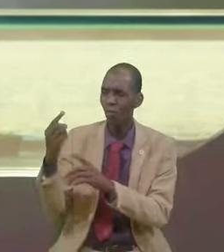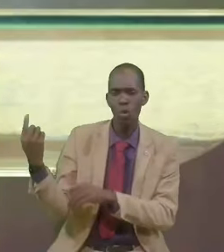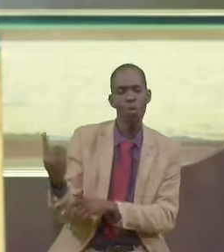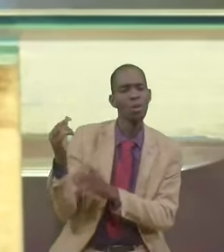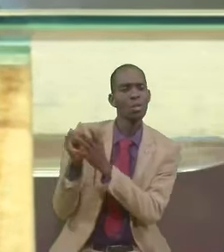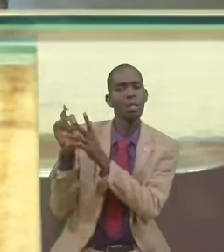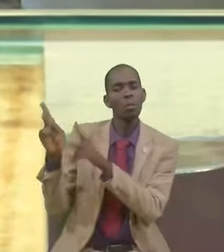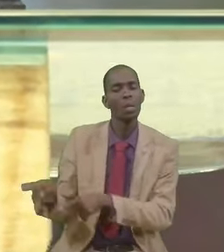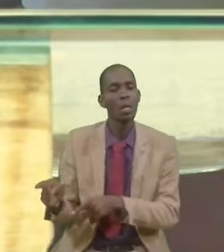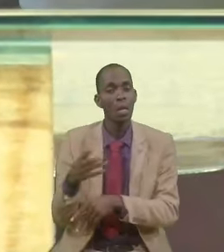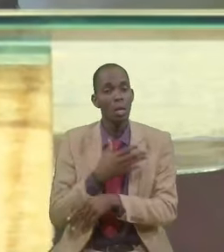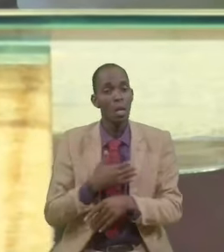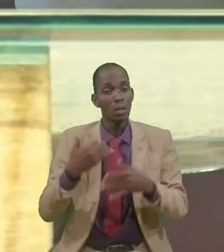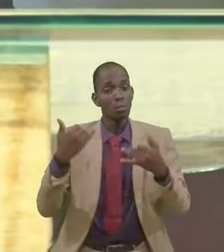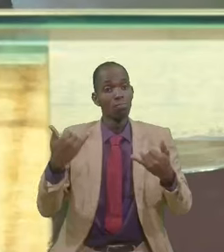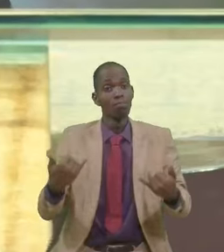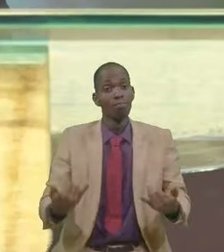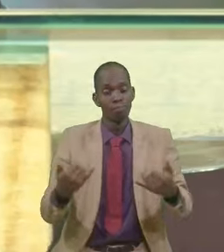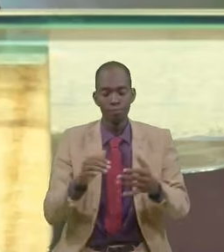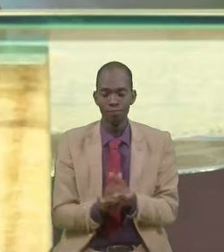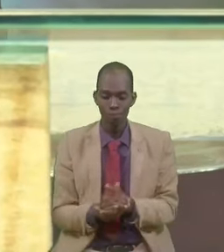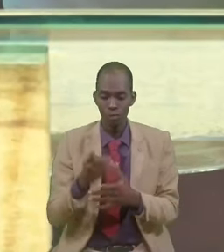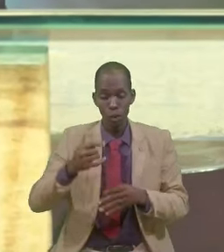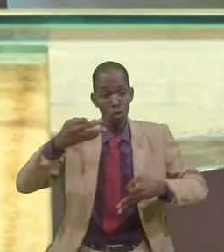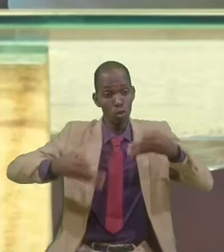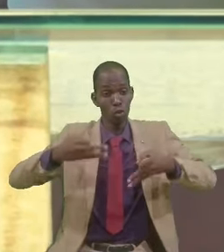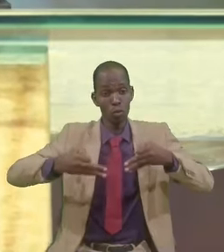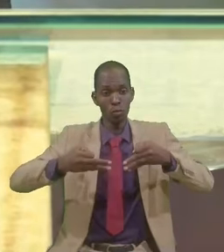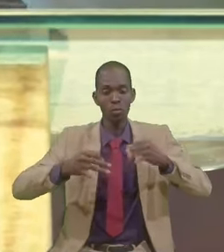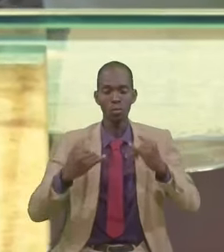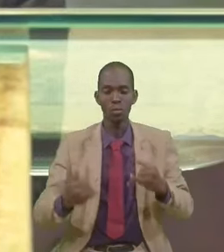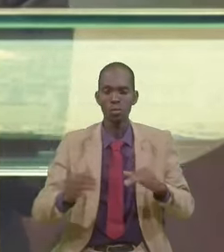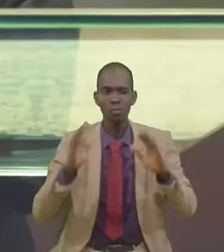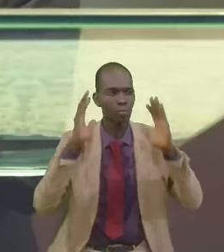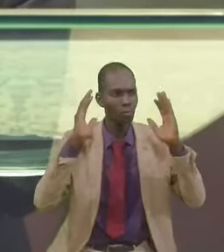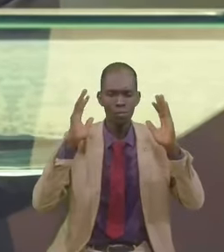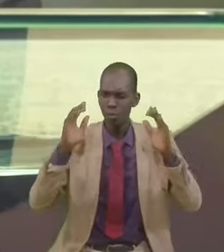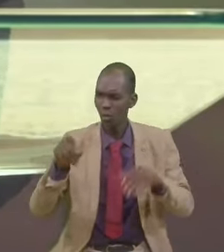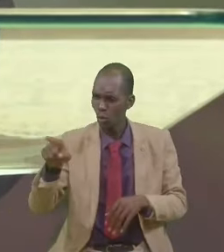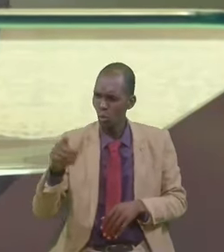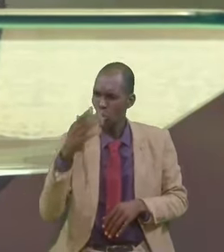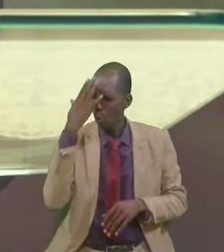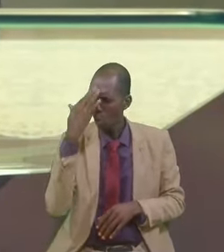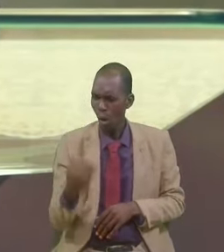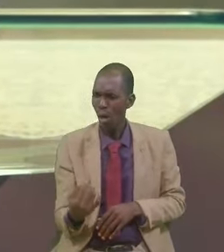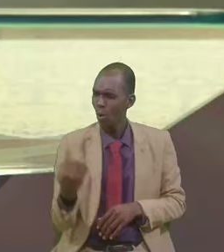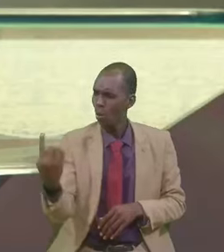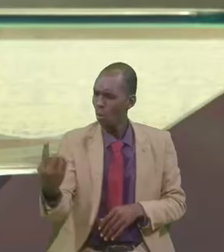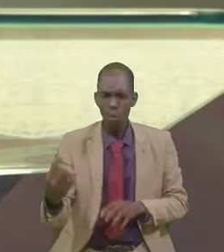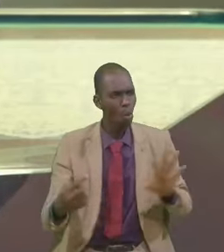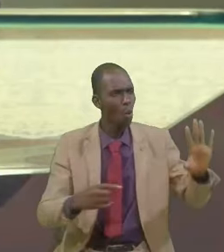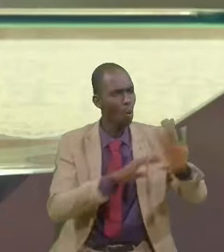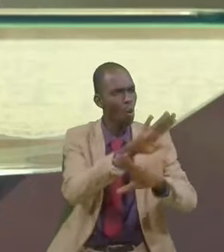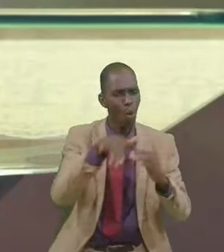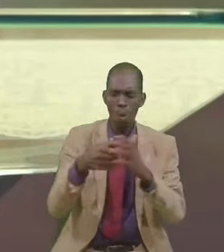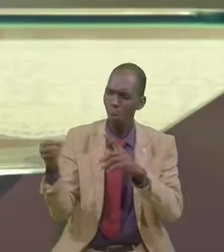Et puis le juge a dit, regarde ici, que tout le monde est contre toi, mais moi, je